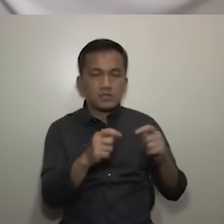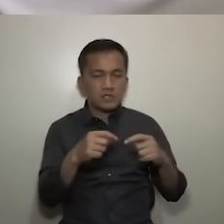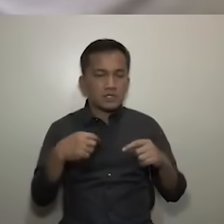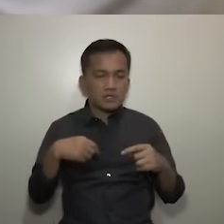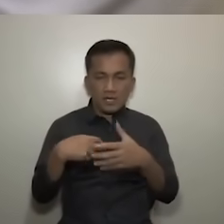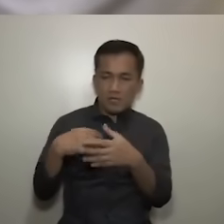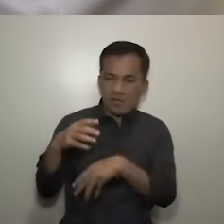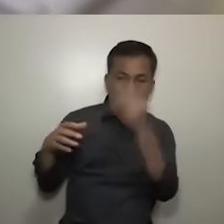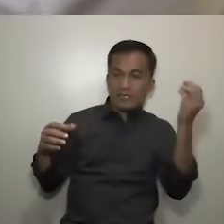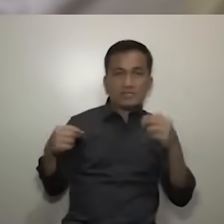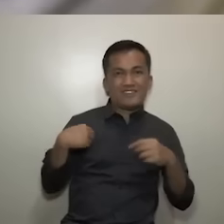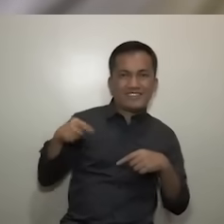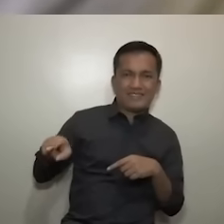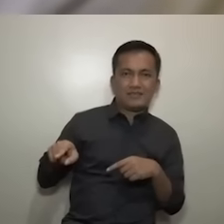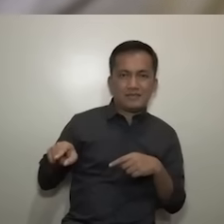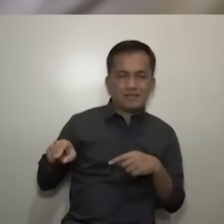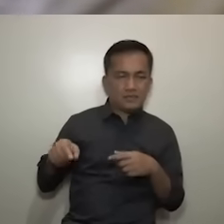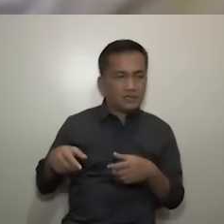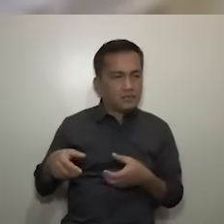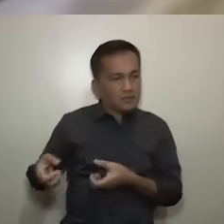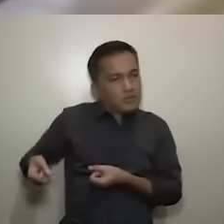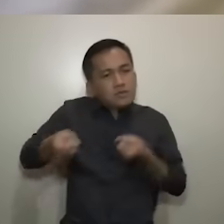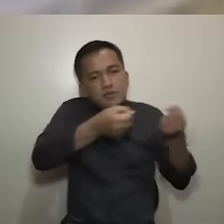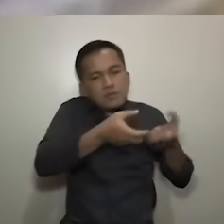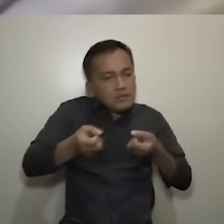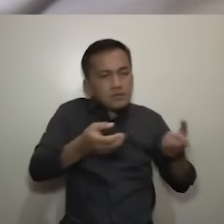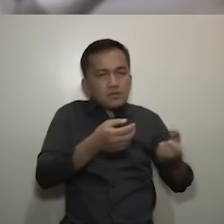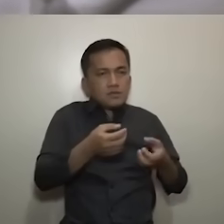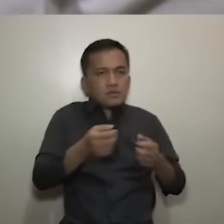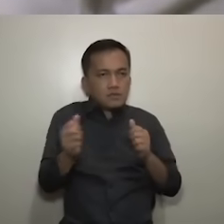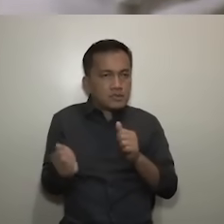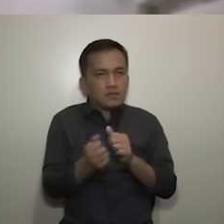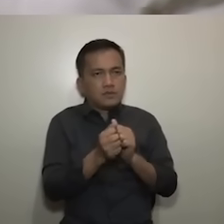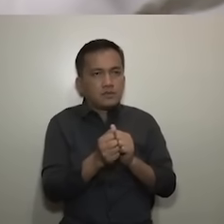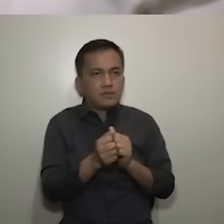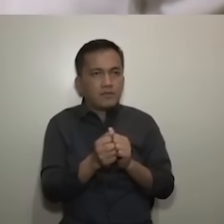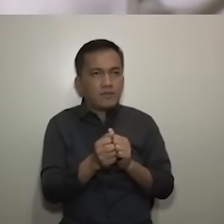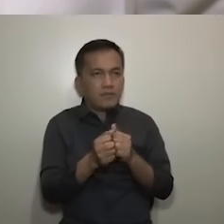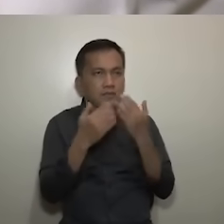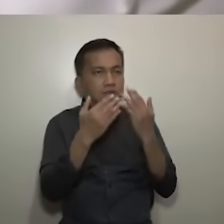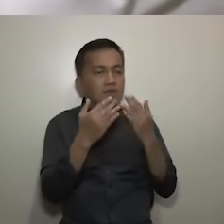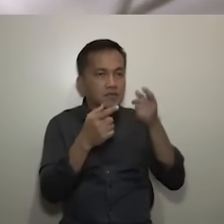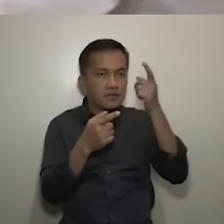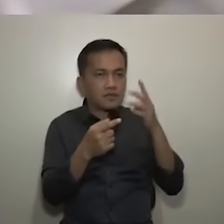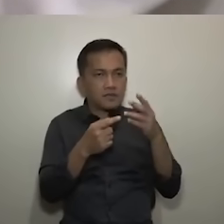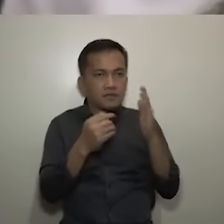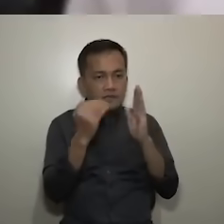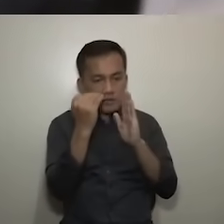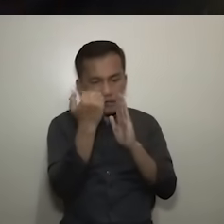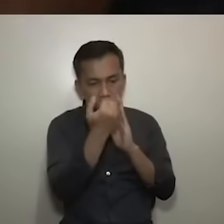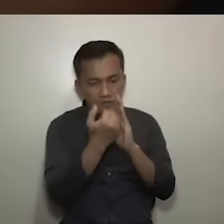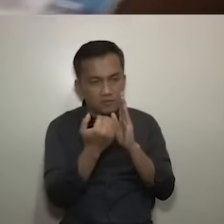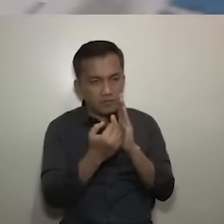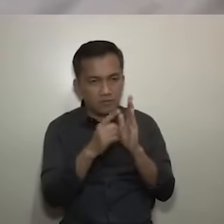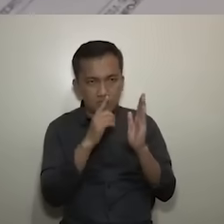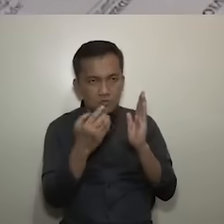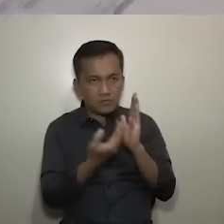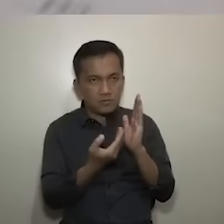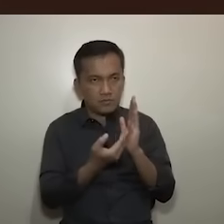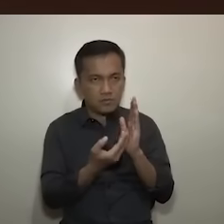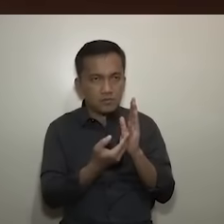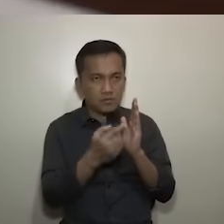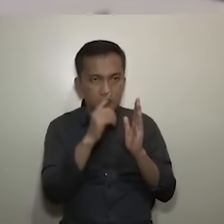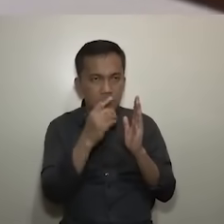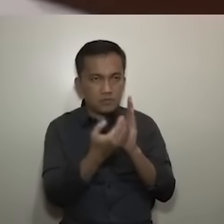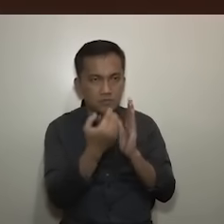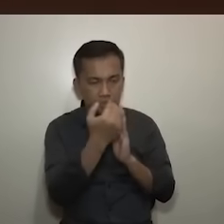amin, sa kanya, nabit-bit to sa mga gamit ko na isama niya. Thank God kasi nandito lahat ng mga proof ko.